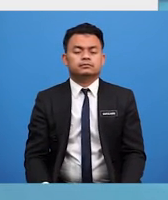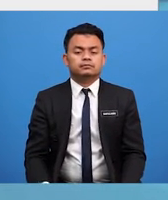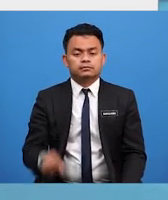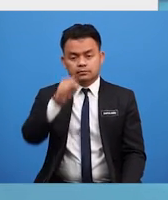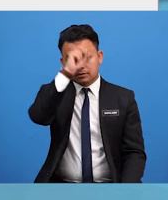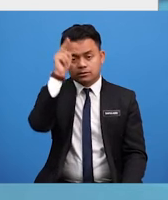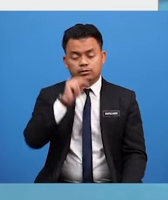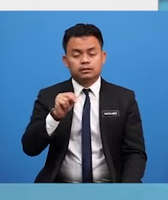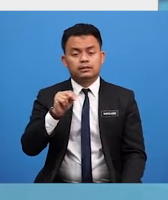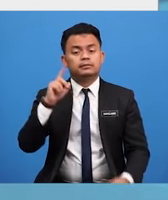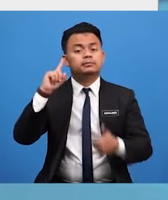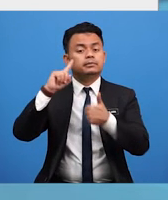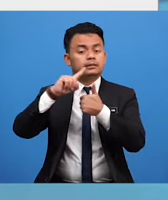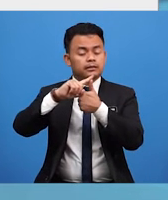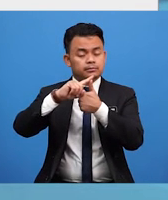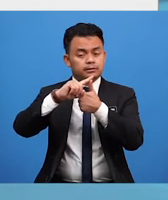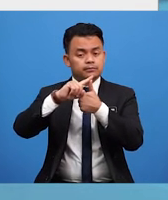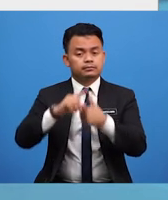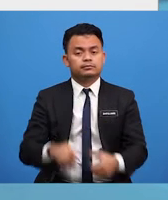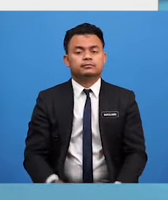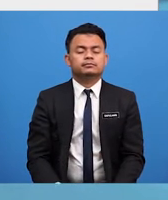Soalan pertama ialah,